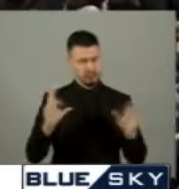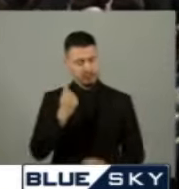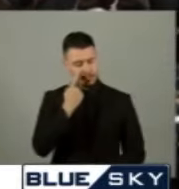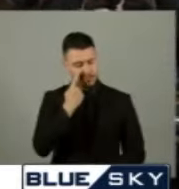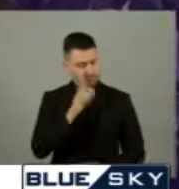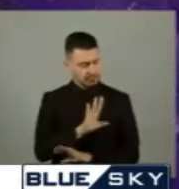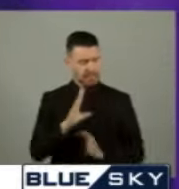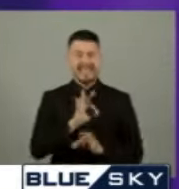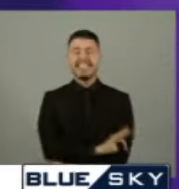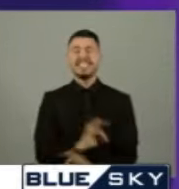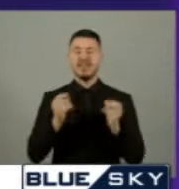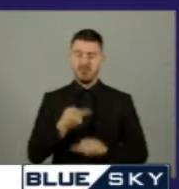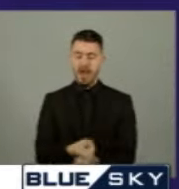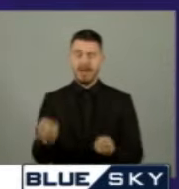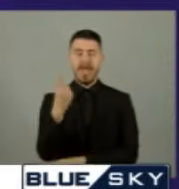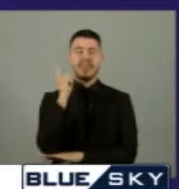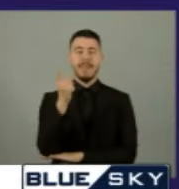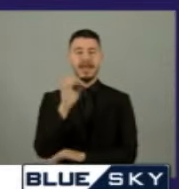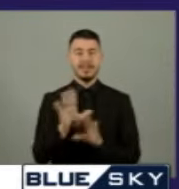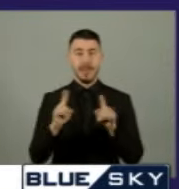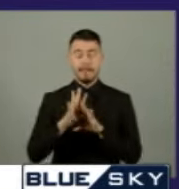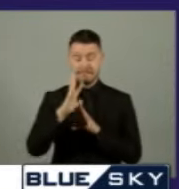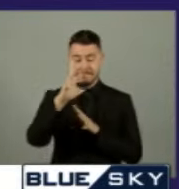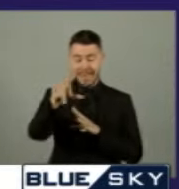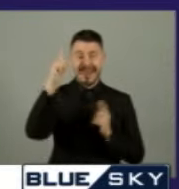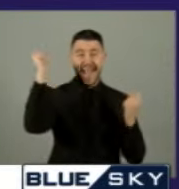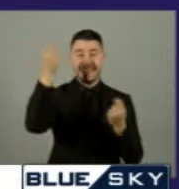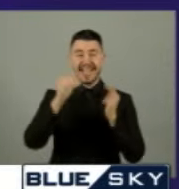Θα κριθώ πολύ σκληρά στις πρώτες εθνικές εκλογές.